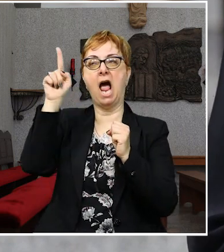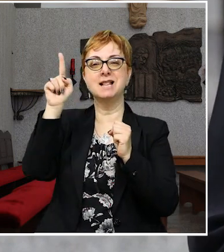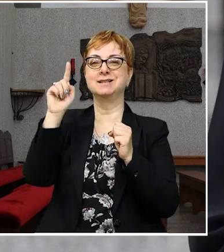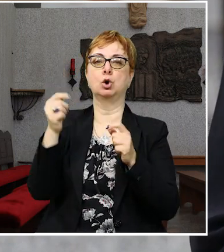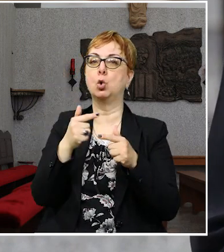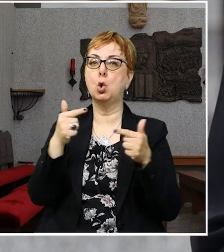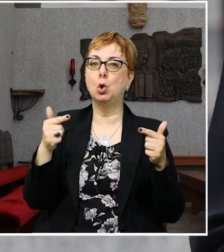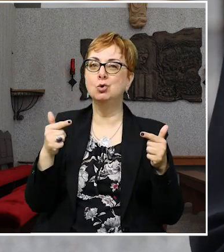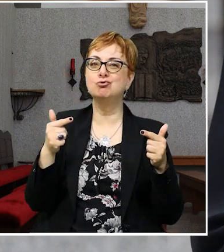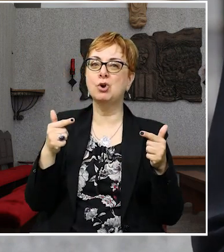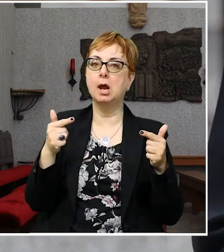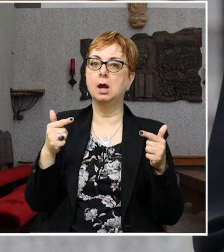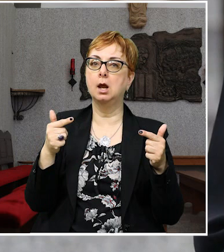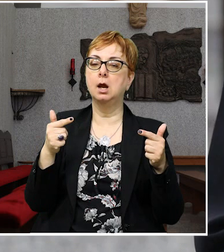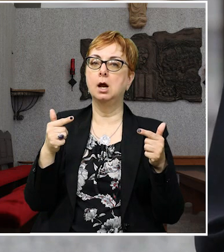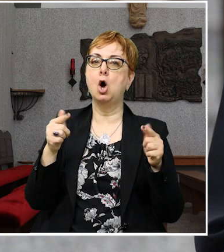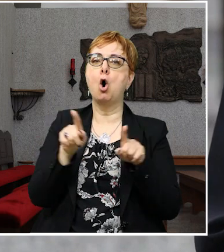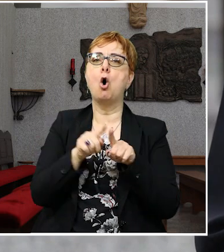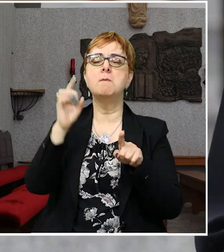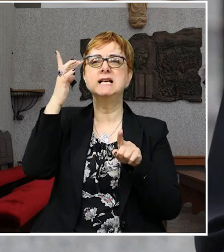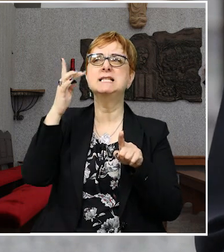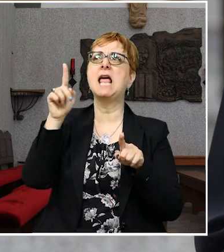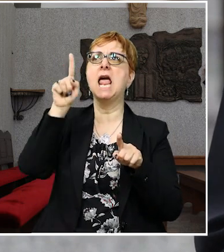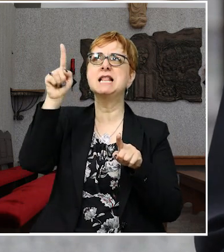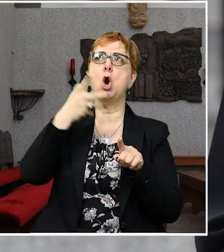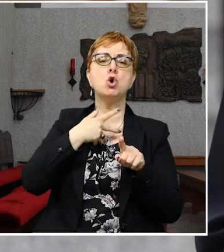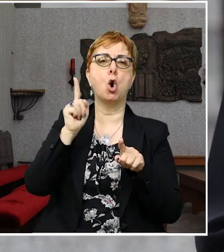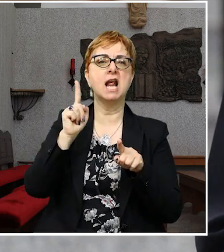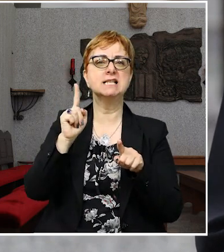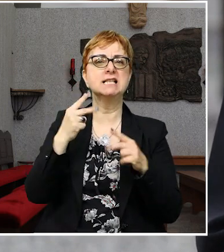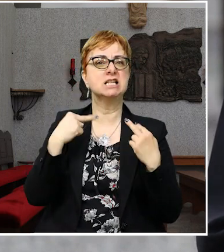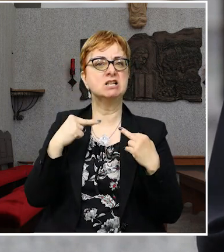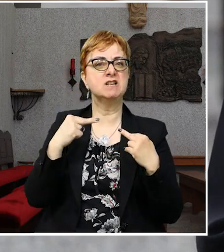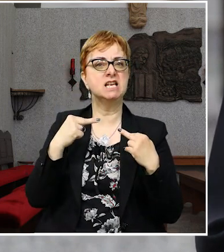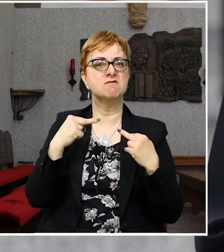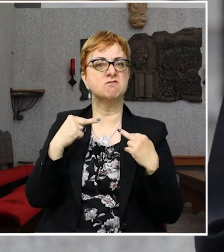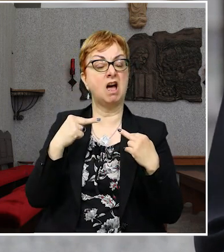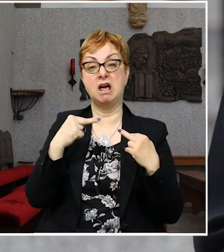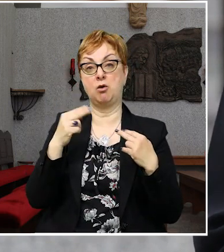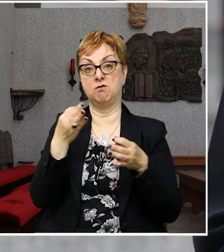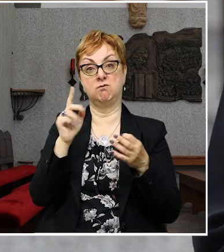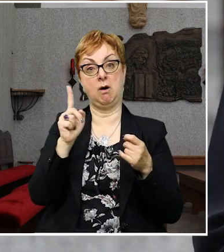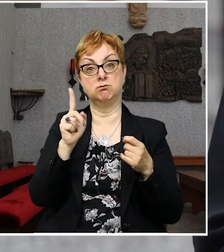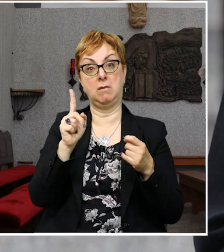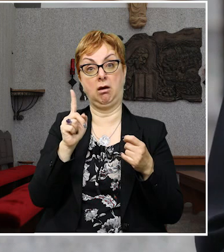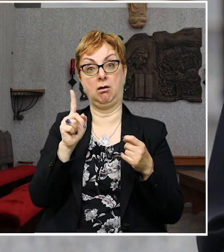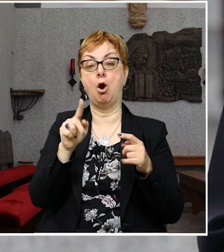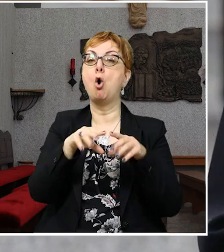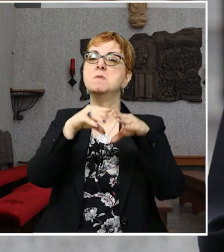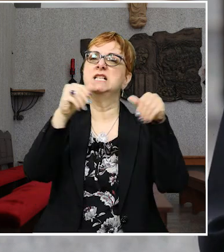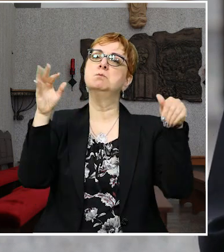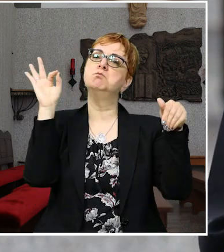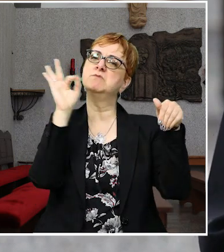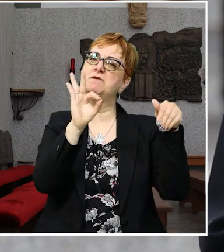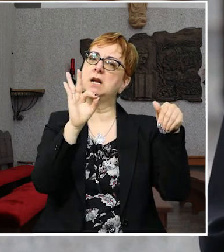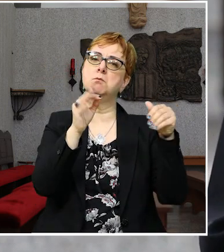da empi, vivere come se Dio non ci fosse, come se Dio non esistesse, senza nessun